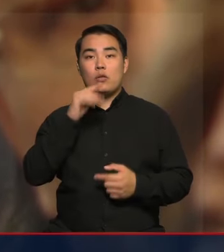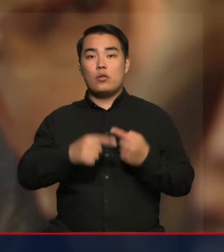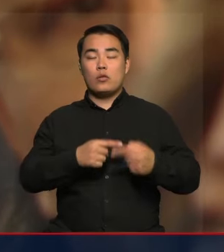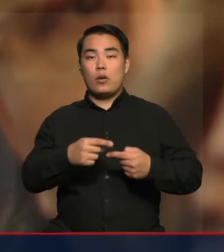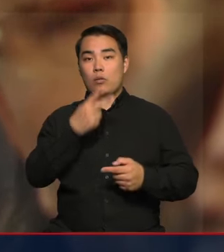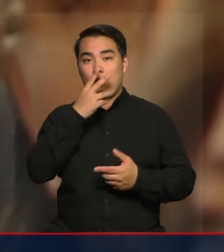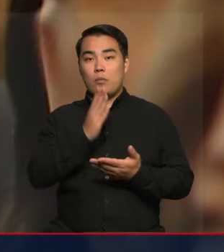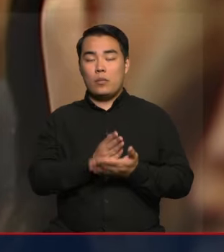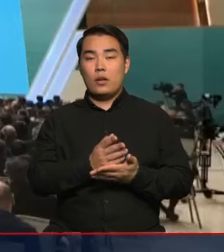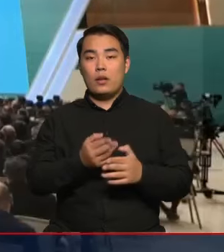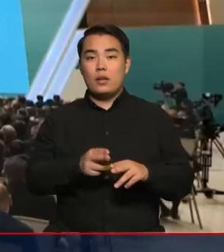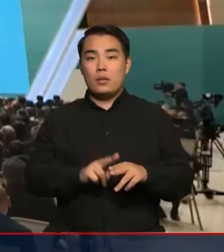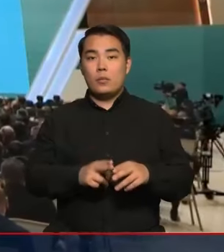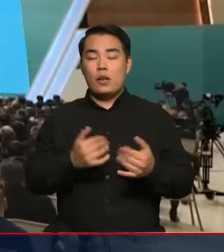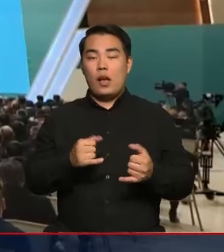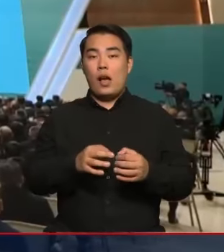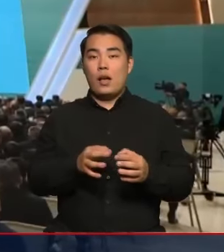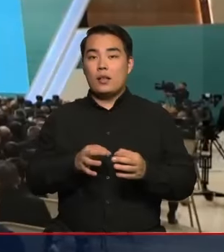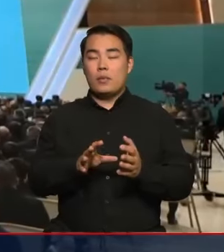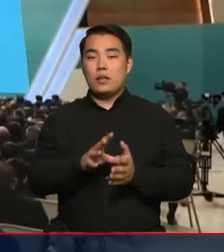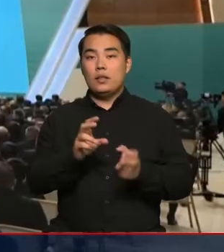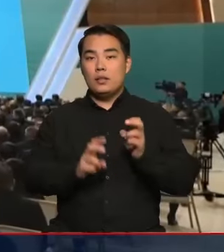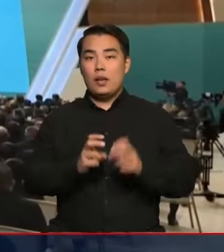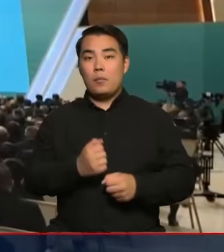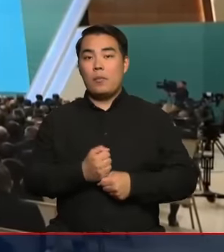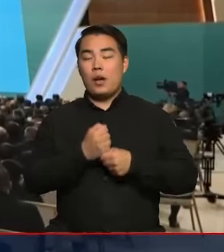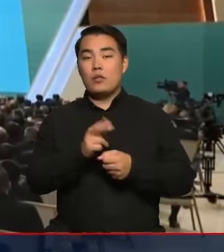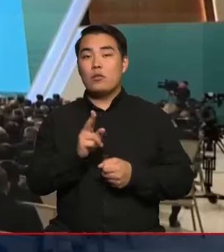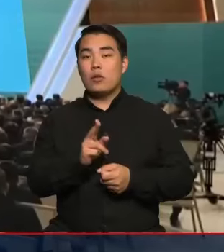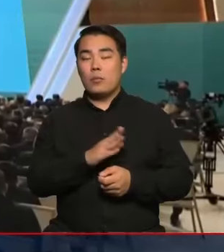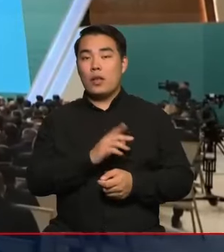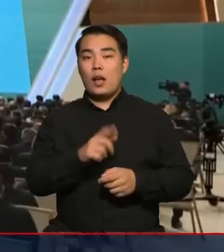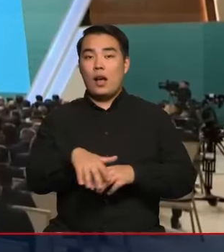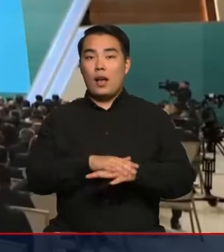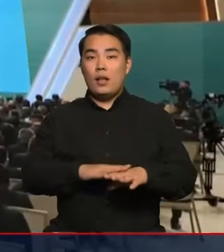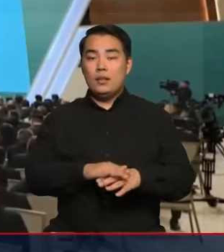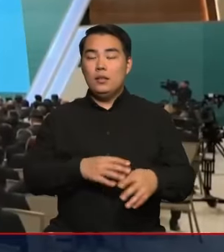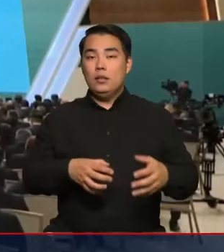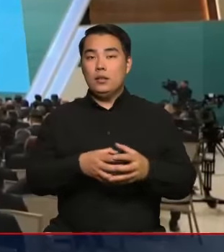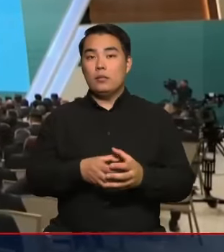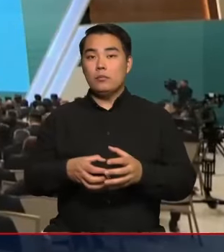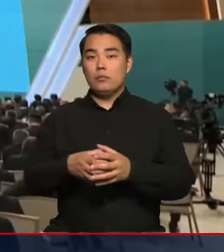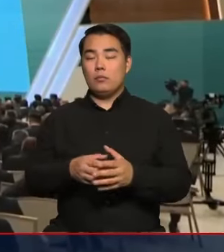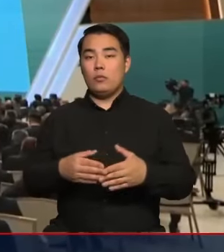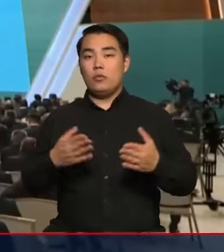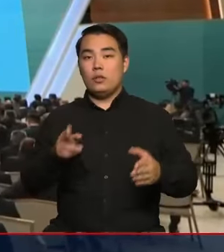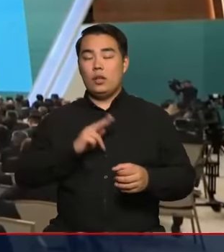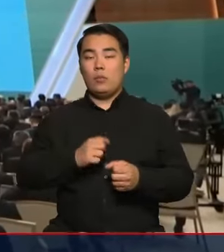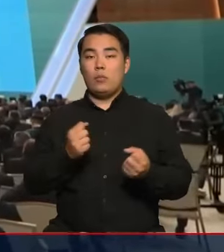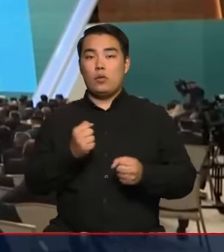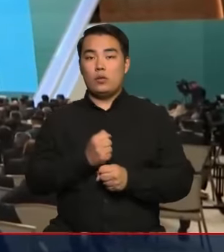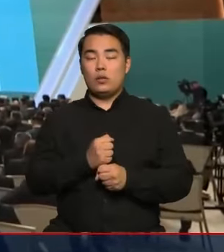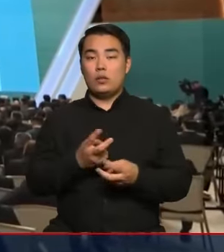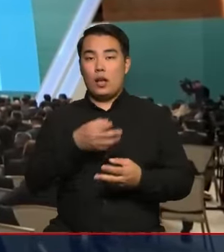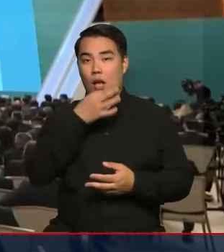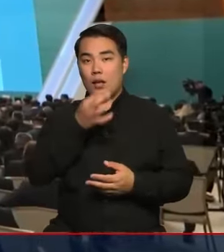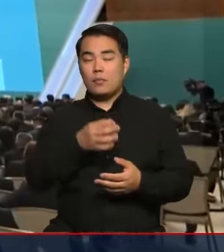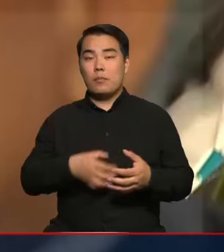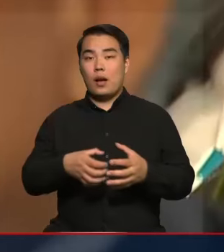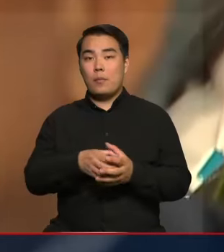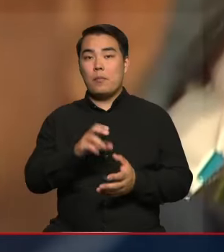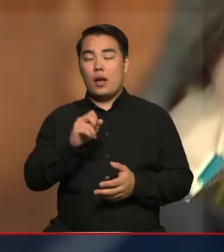көреді. Осы ретте атом электр станциясы құрылысына қолдау білдіріп жатқан халықтық штабтың жұмысын ерекше атап өткім келеді. Штаб саяси